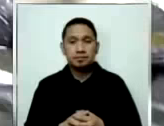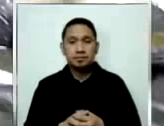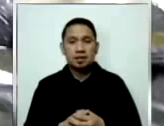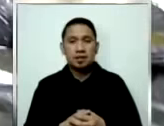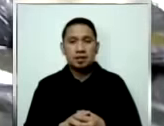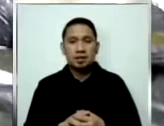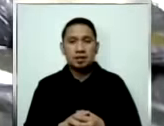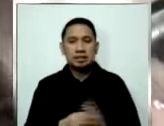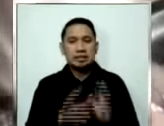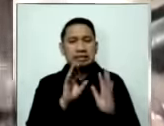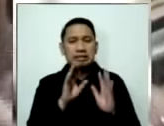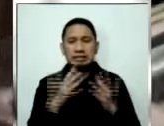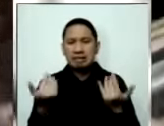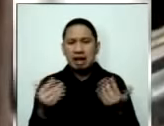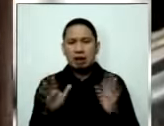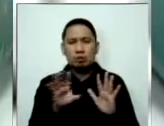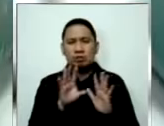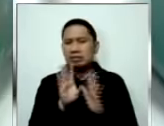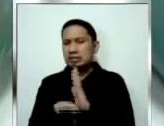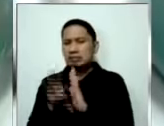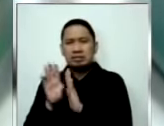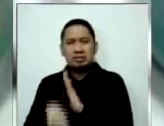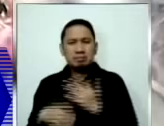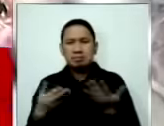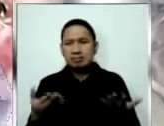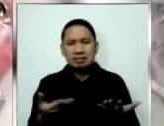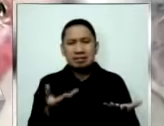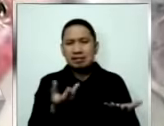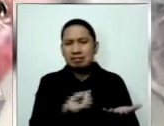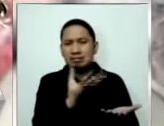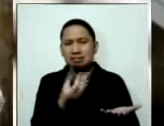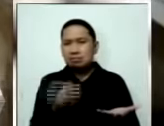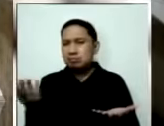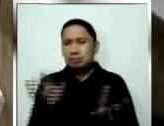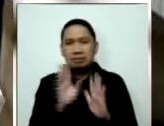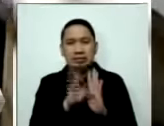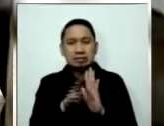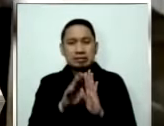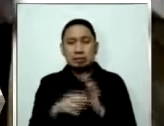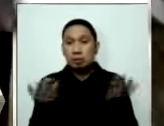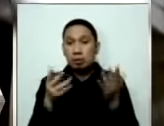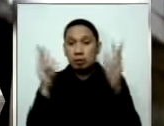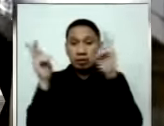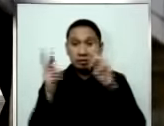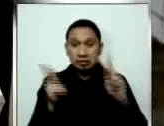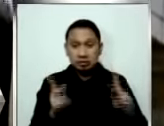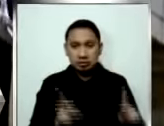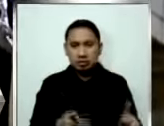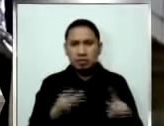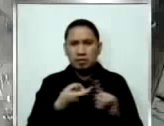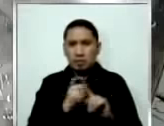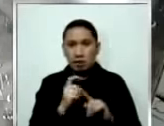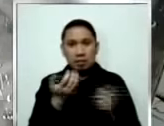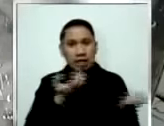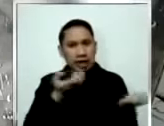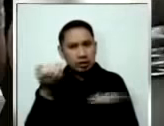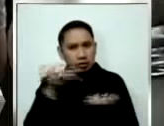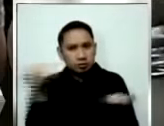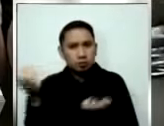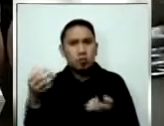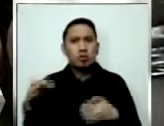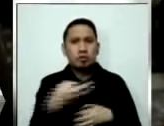Punong-puno ngayon ang murang isda at iba pang yamang dagat ang mga palengke sa Puerto Princesa. Mula sa mga pang-export na isda gaya ng tuna,